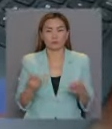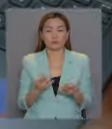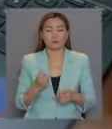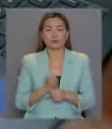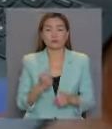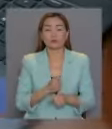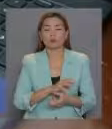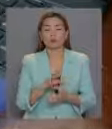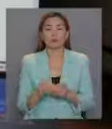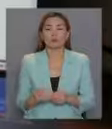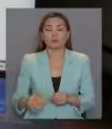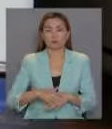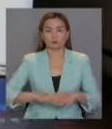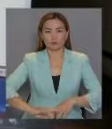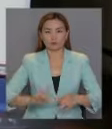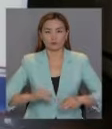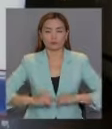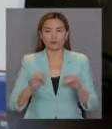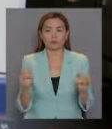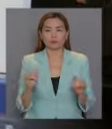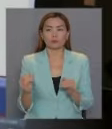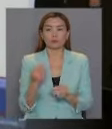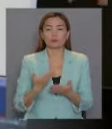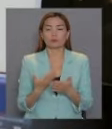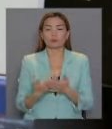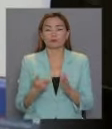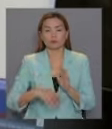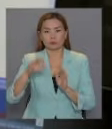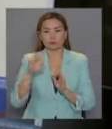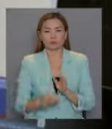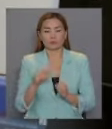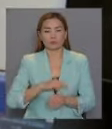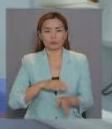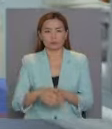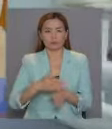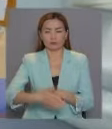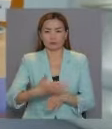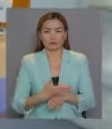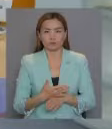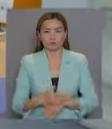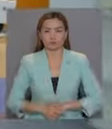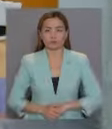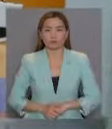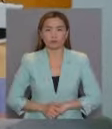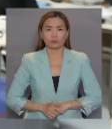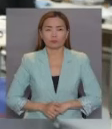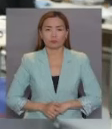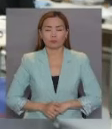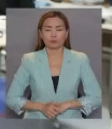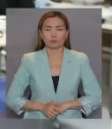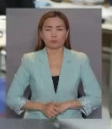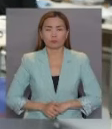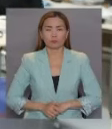создавать научную среду и пространство. Интересно, что 70% работы выполнили сами учащиеся.